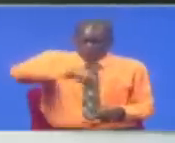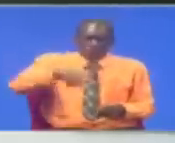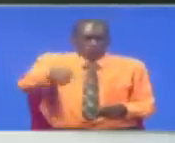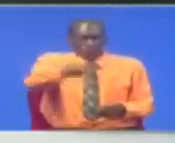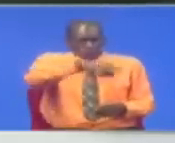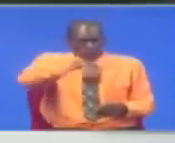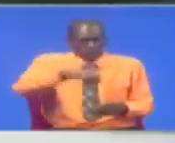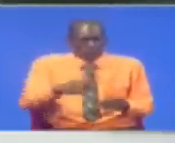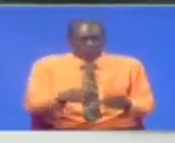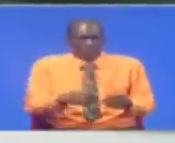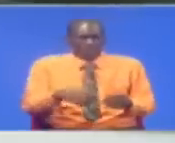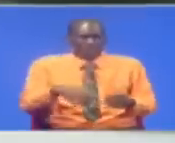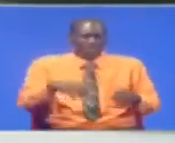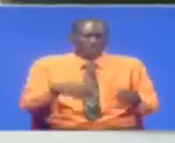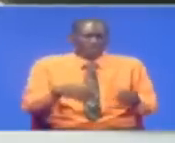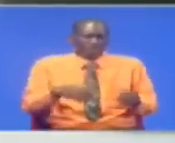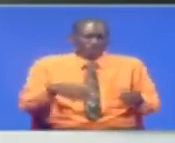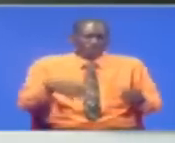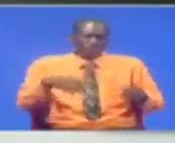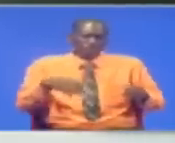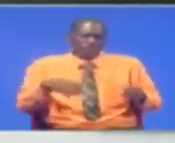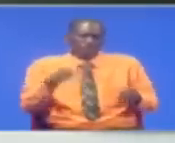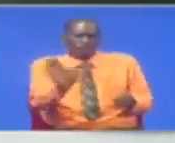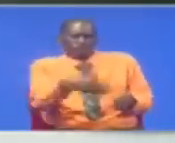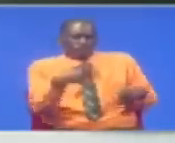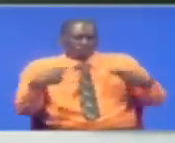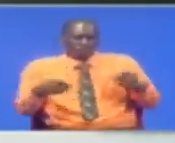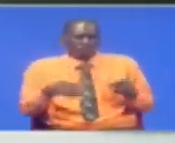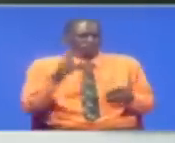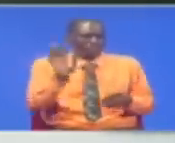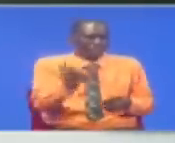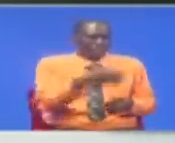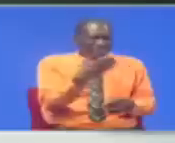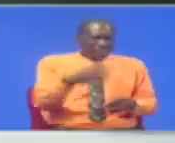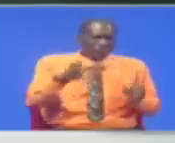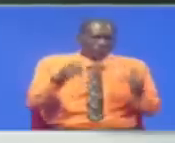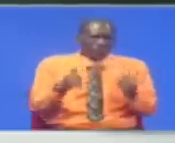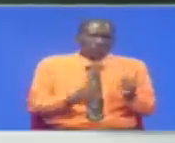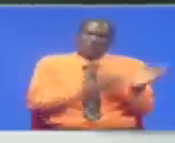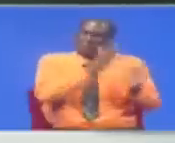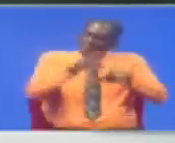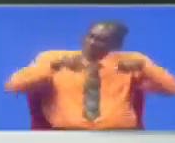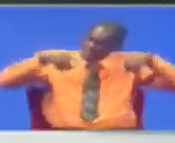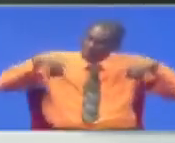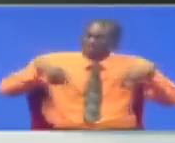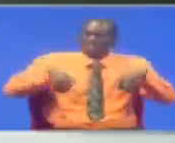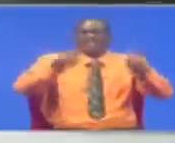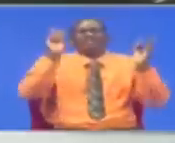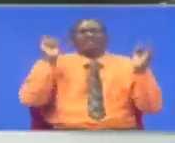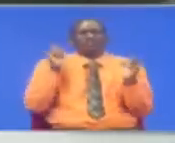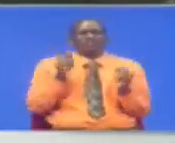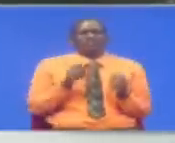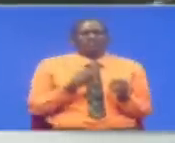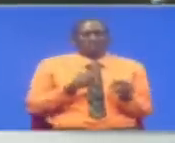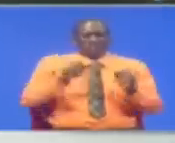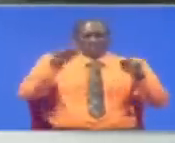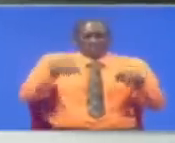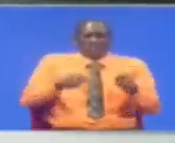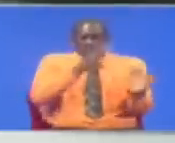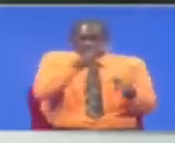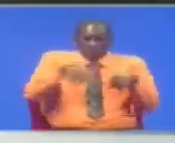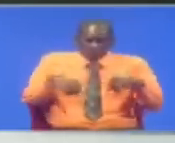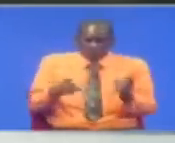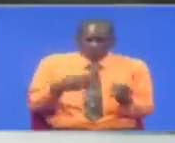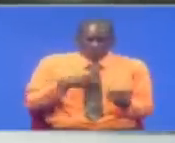sisi wasanii artist. Wasani tunaimba wasani mujipange yeah. Siku na